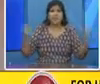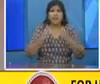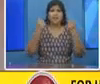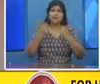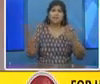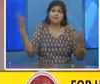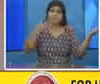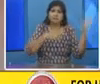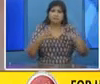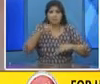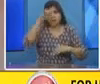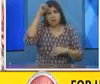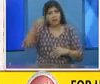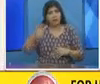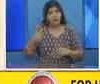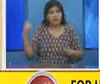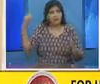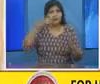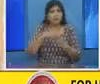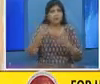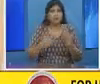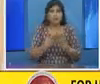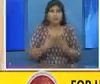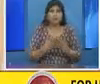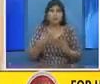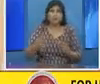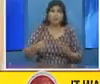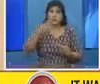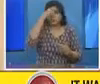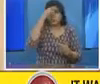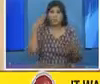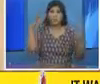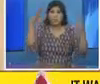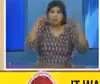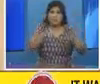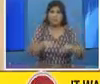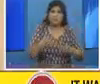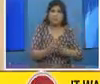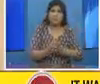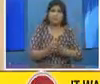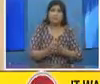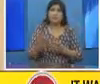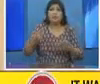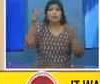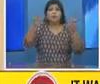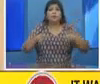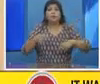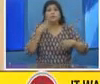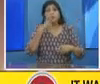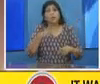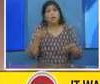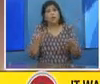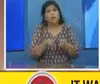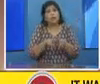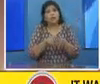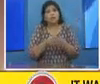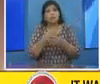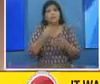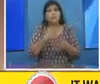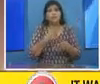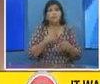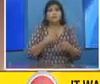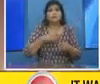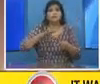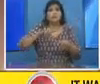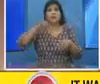ने भारत पर हमला किया, उसे संकटों में डालना। लोगों को लगता था कि भारत की